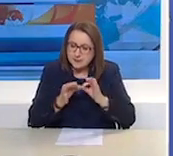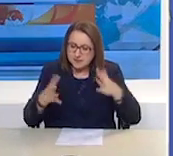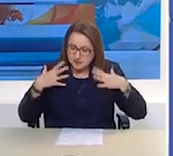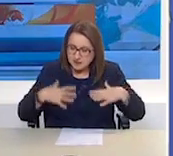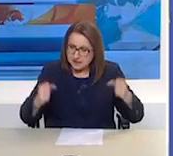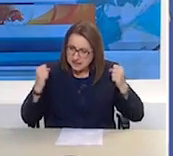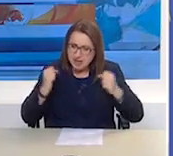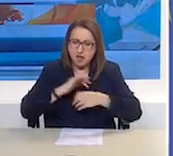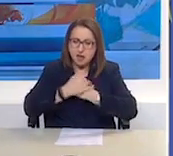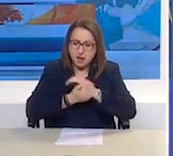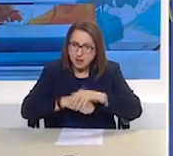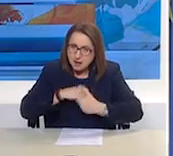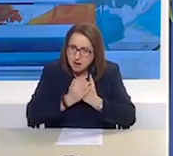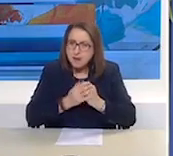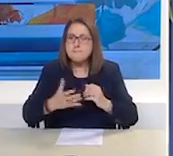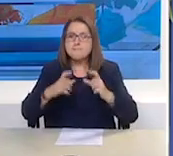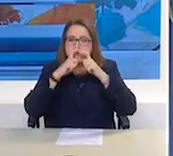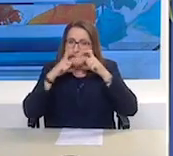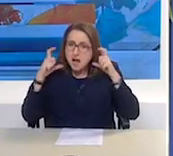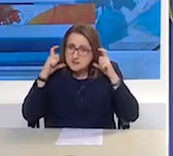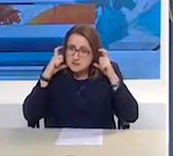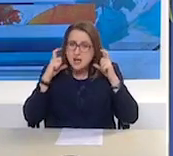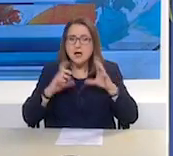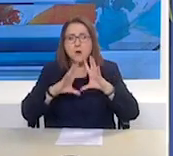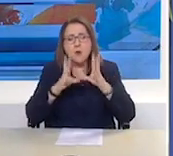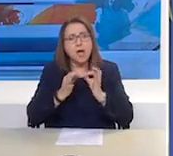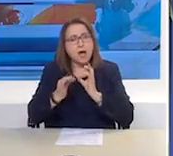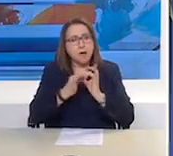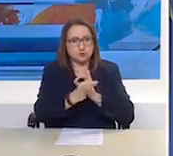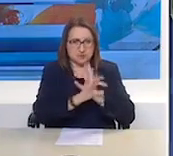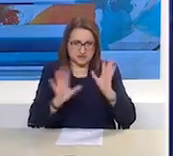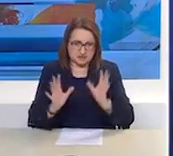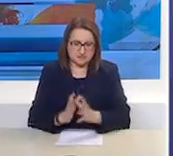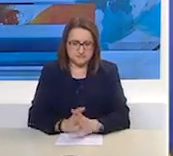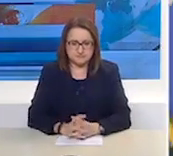στο πλήσιμο των χεριών, που αφορά στη χρήση της μάσκας, που αφορά στην τήρηση των αποστάσεων.